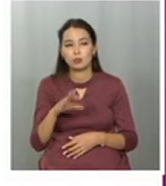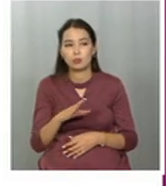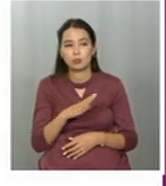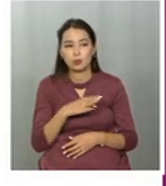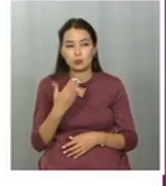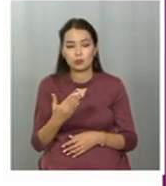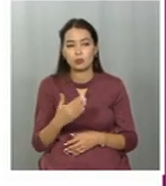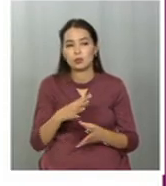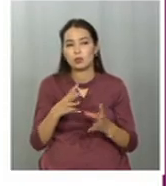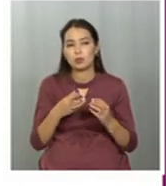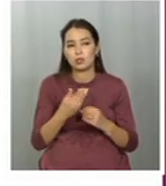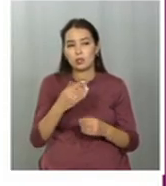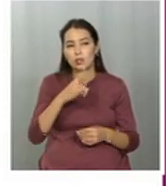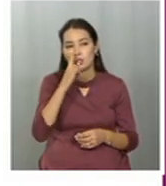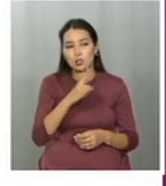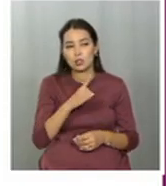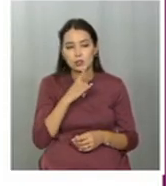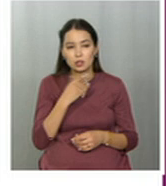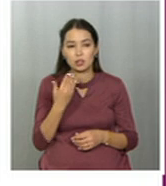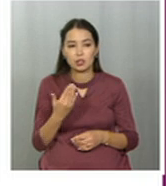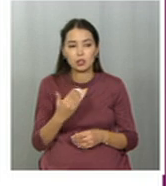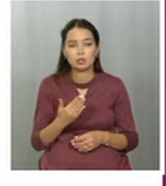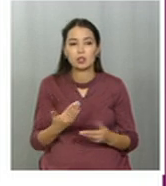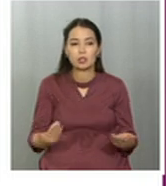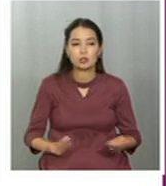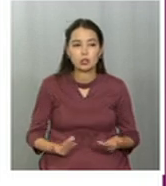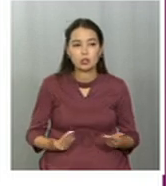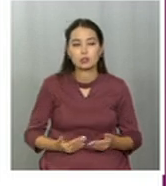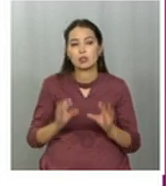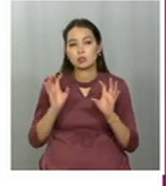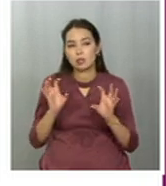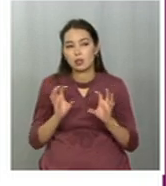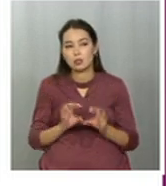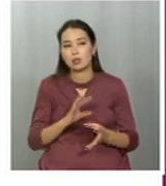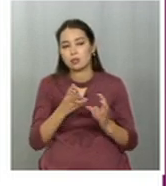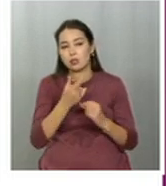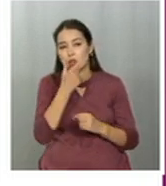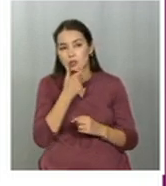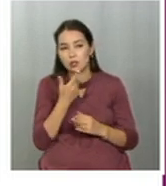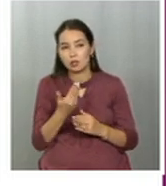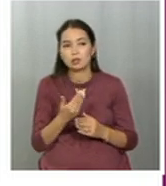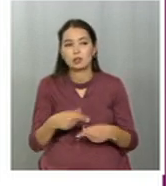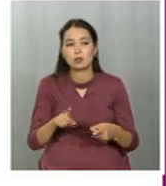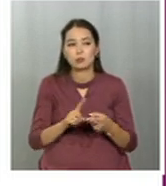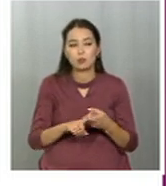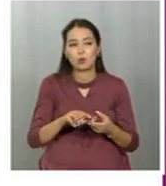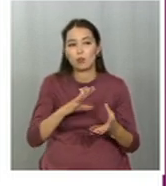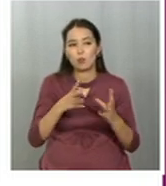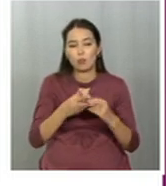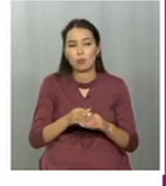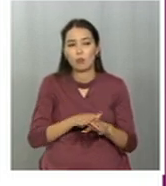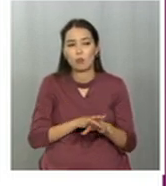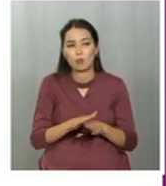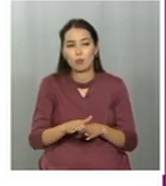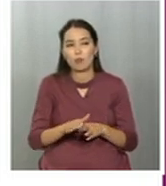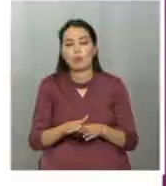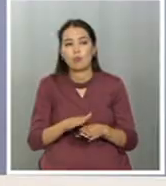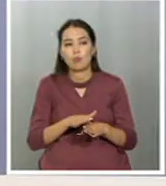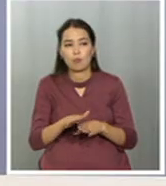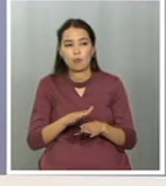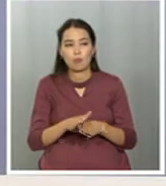еңбектерінде қазақтардың тұрмыс салты мен әдет ғұрпына қатысты мол материал жинақтап, өз суреттерінде